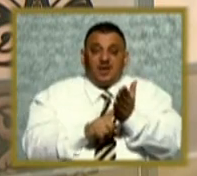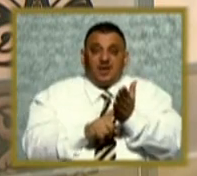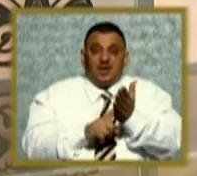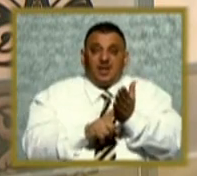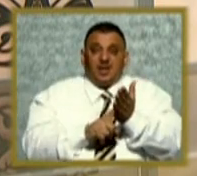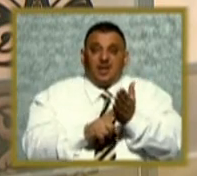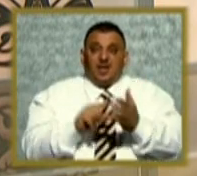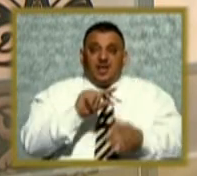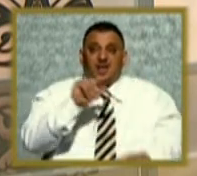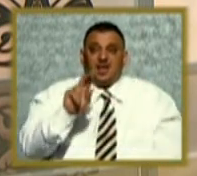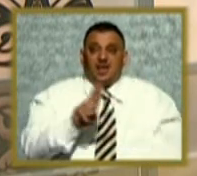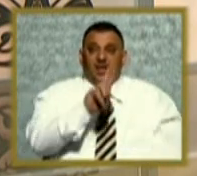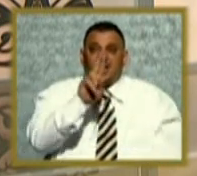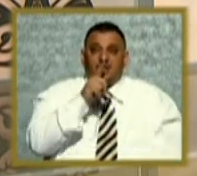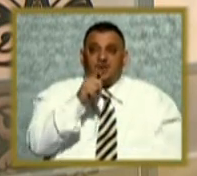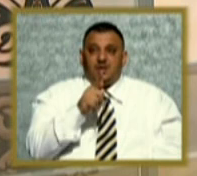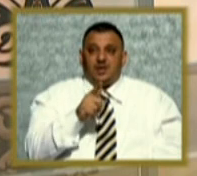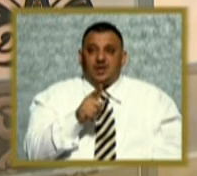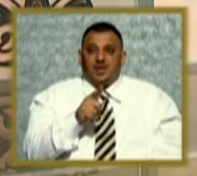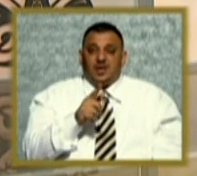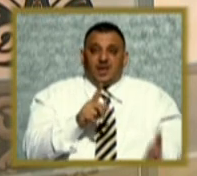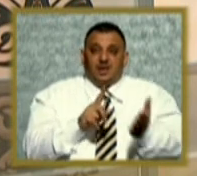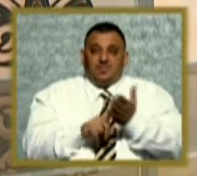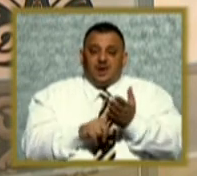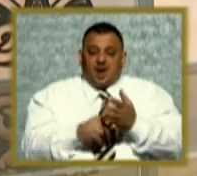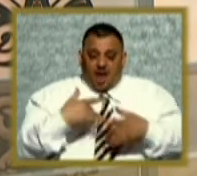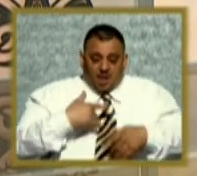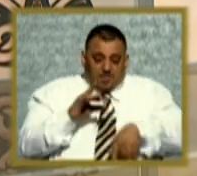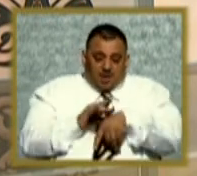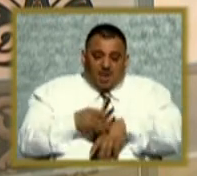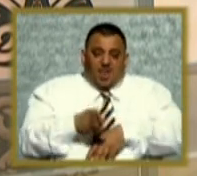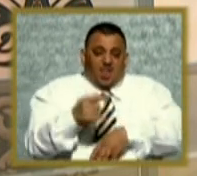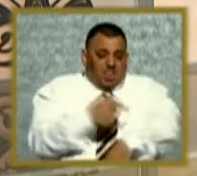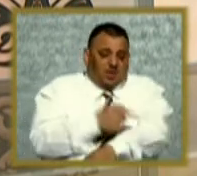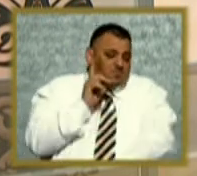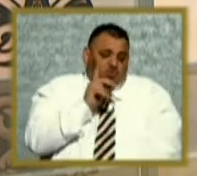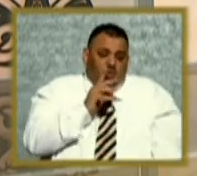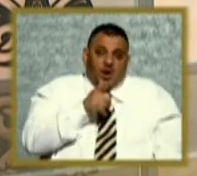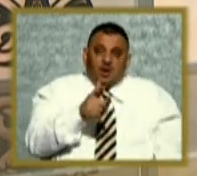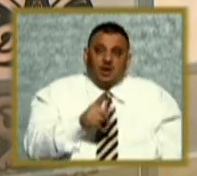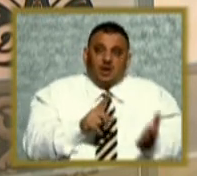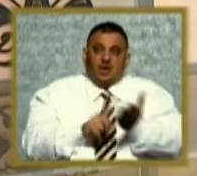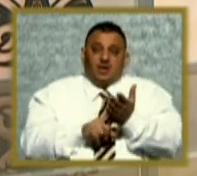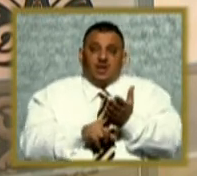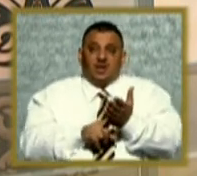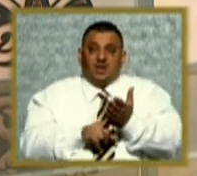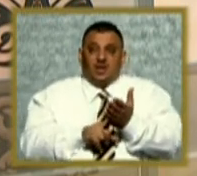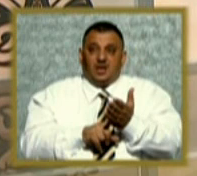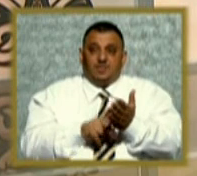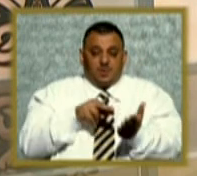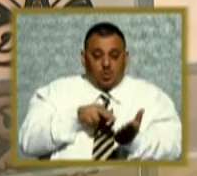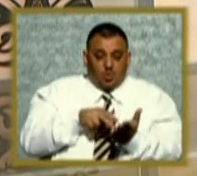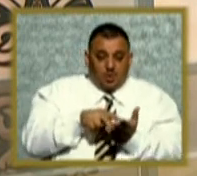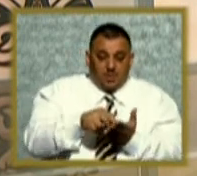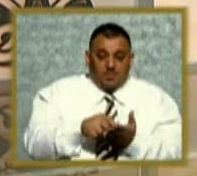هو أخت أم محمد كيف يتهاون يعني يترك ما يعالج نفسه؟ إيه ما يعالج نفسه. قصده متوكل على الله